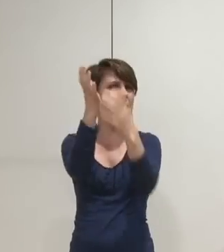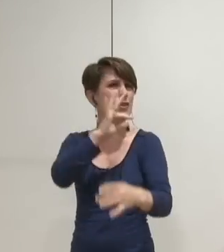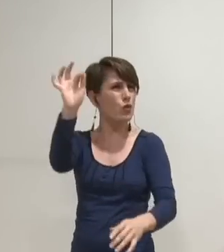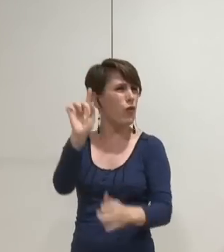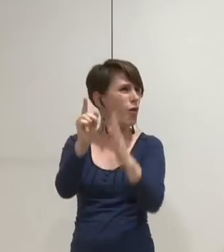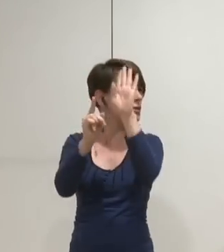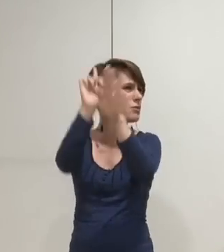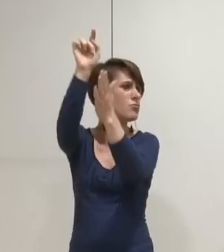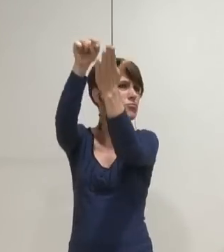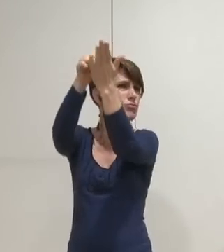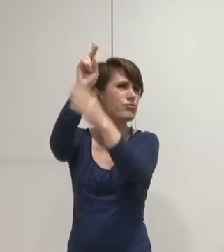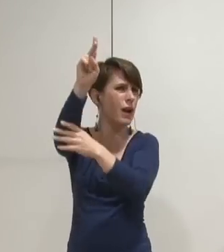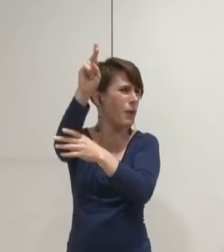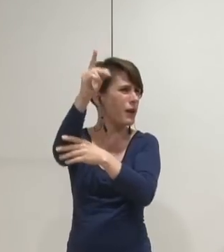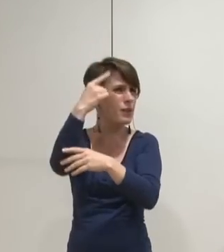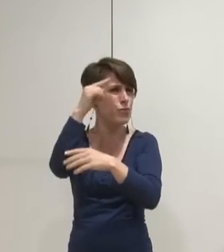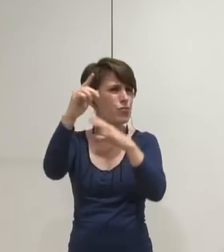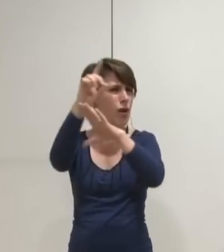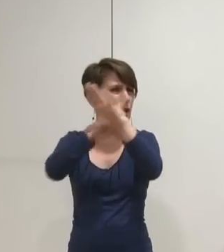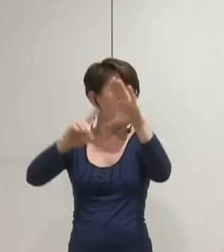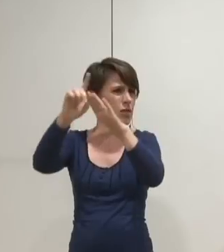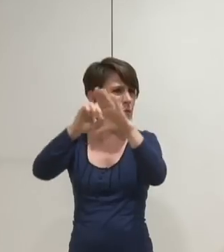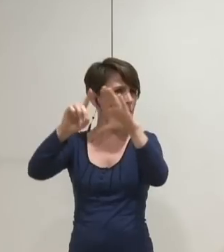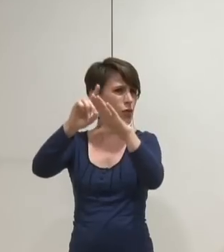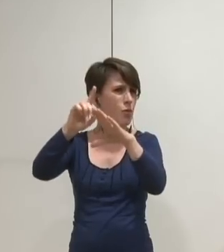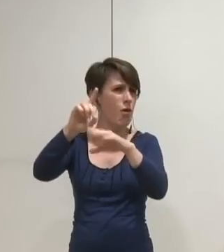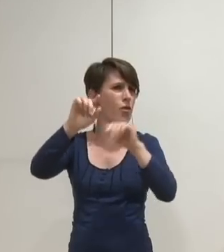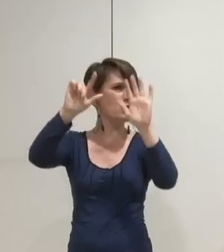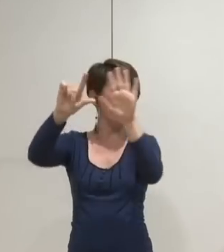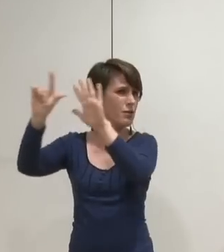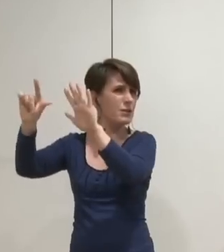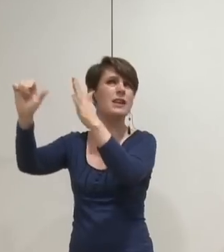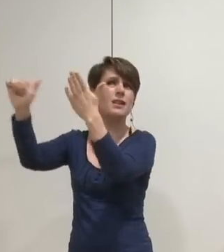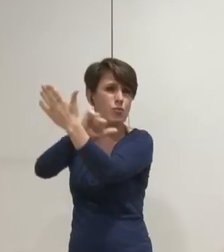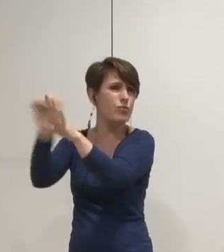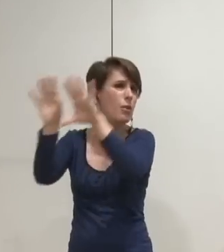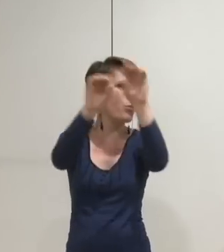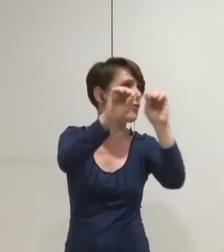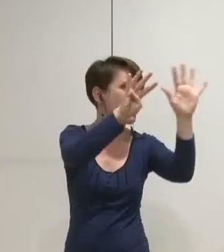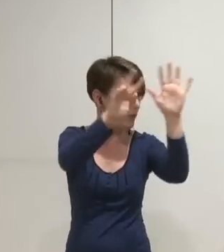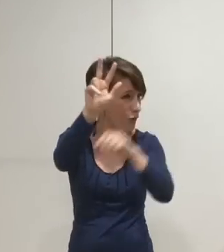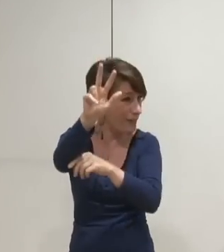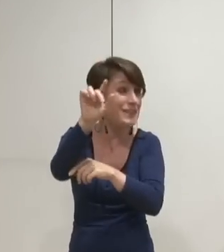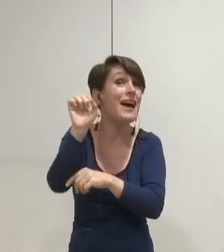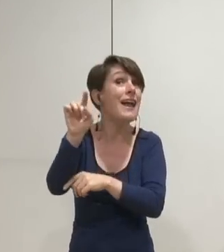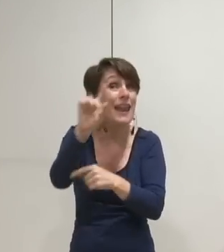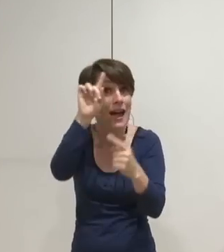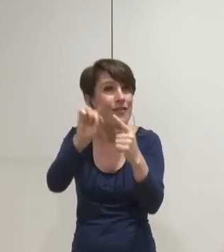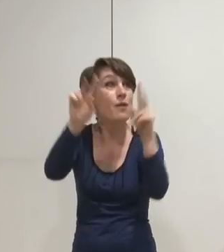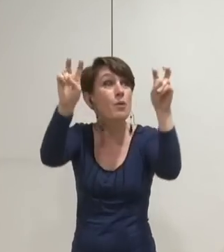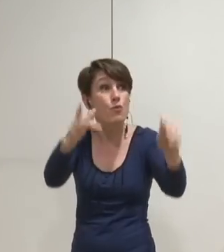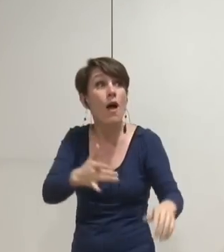crois qu'il n'était pas de de lesson mais de de senemarn mais bon bref euh a été intéressant ce que l'intérêt général a permis de